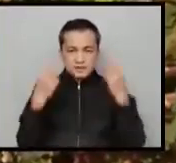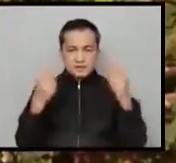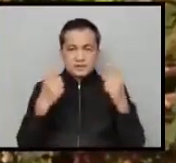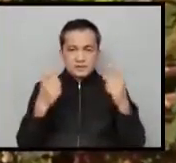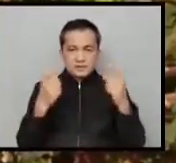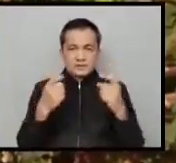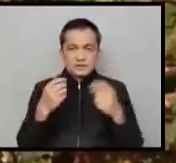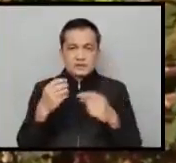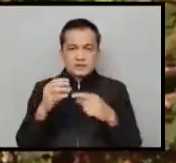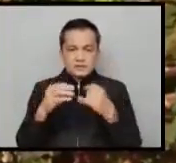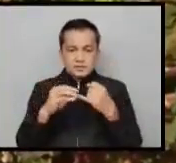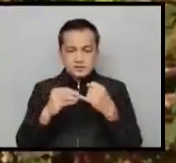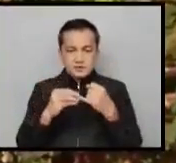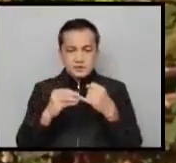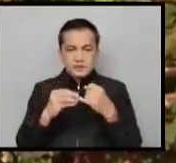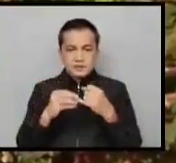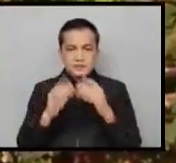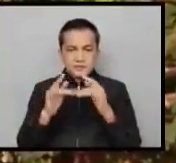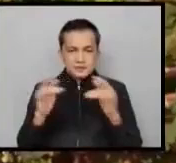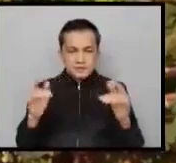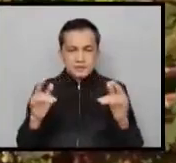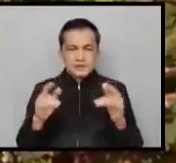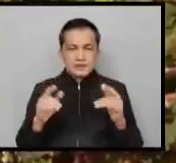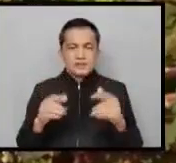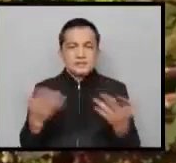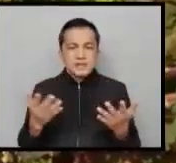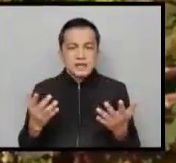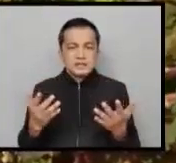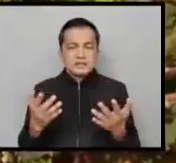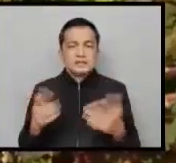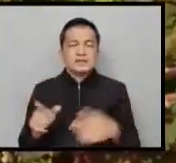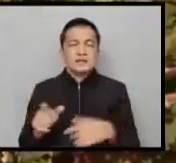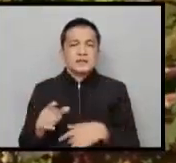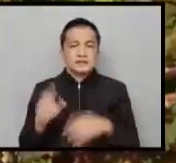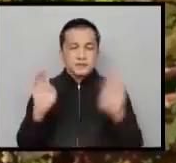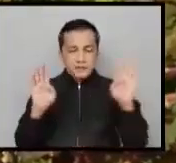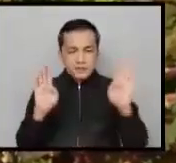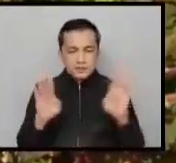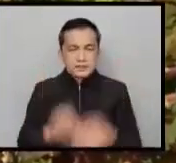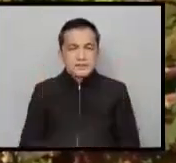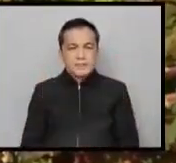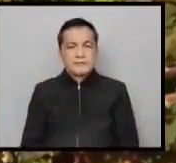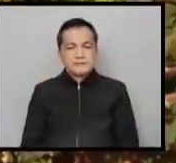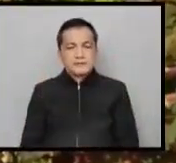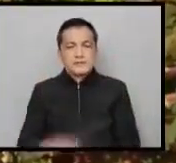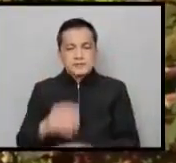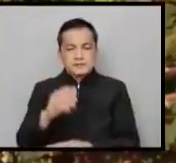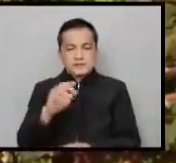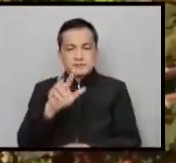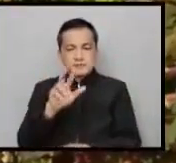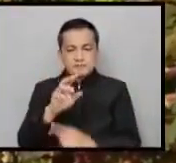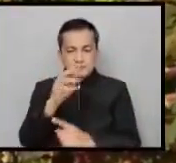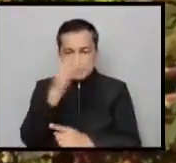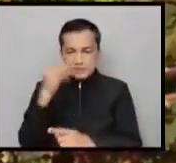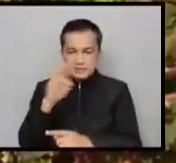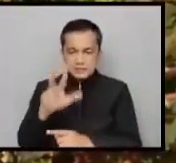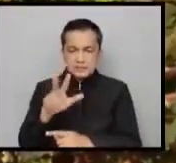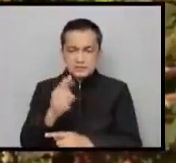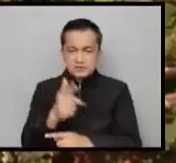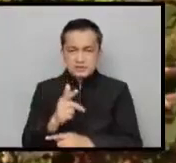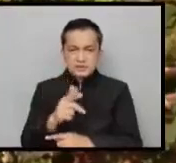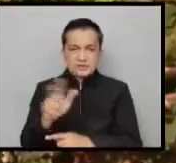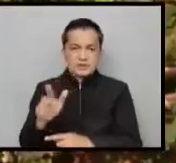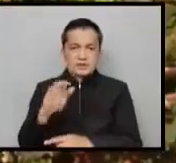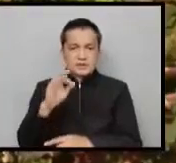bayan ng La Trinidad, Benguet sa March 6, 2023. Florence Paitokan para sa Morning Show ng